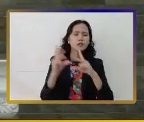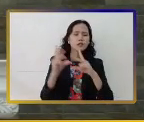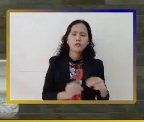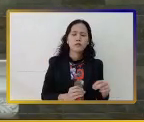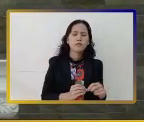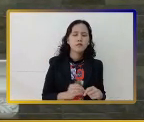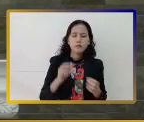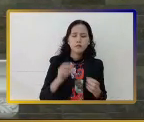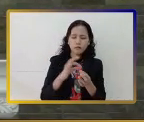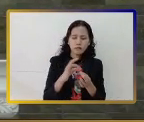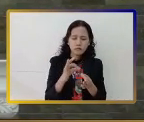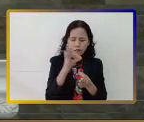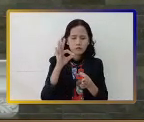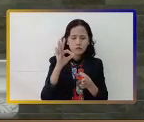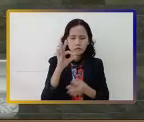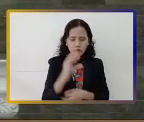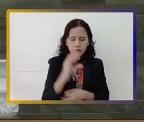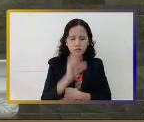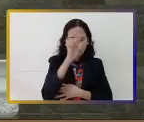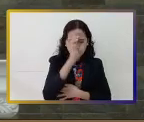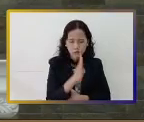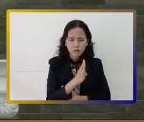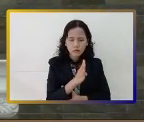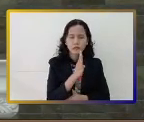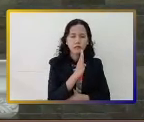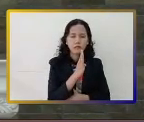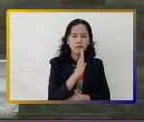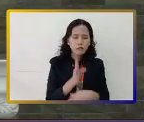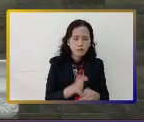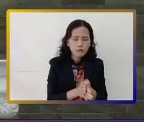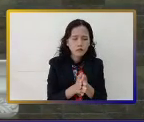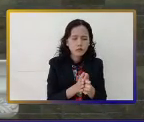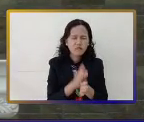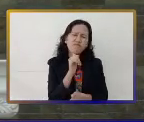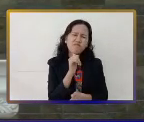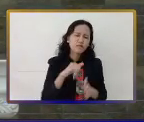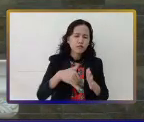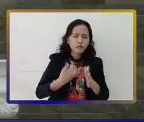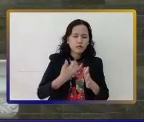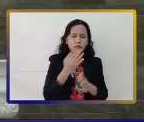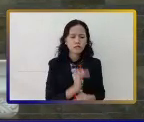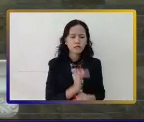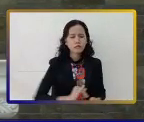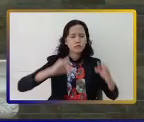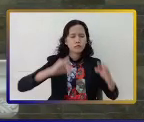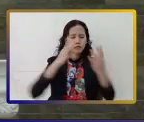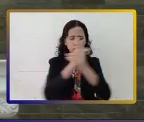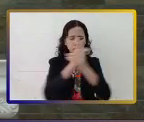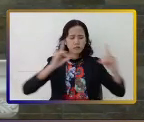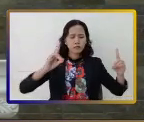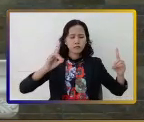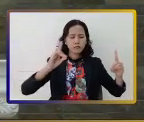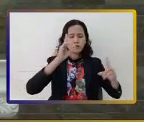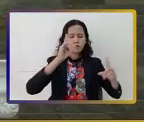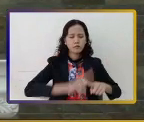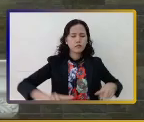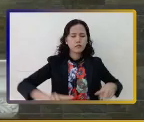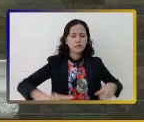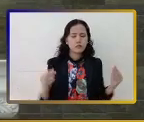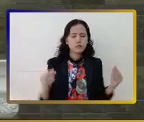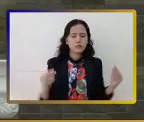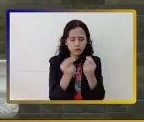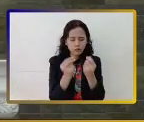God, please, help us not just to be delivered, but help us to recover.